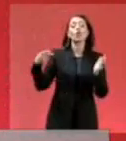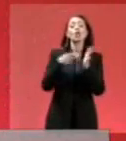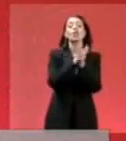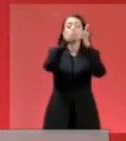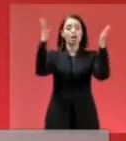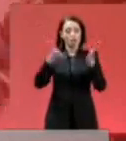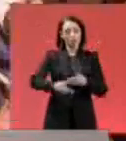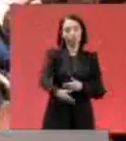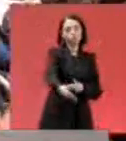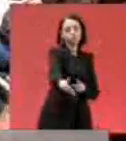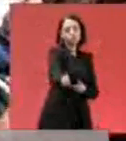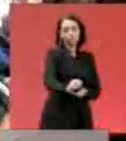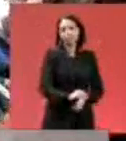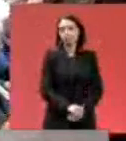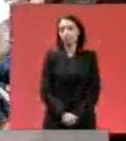2019.